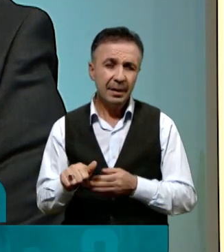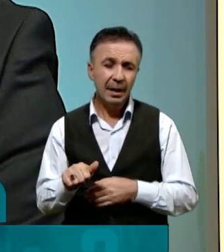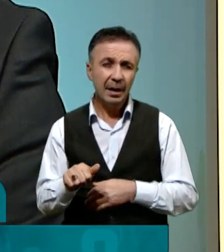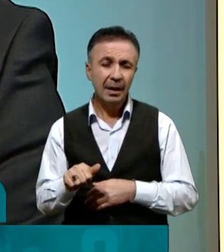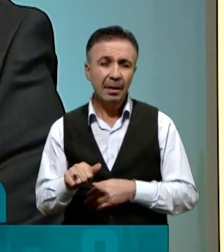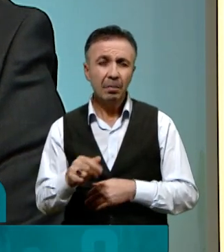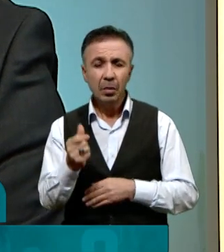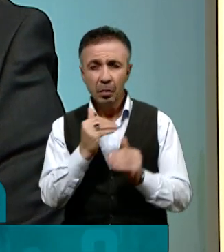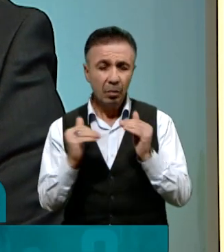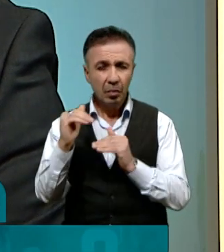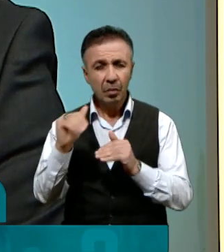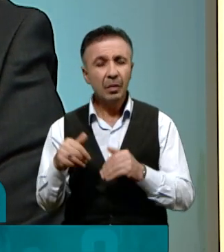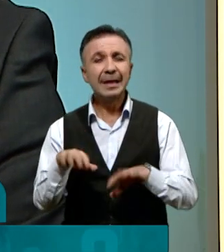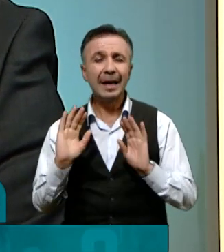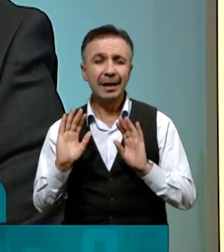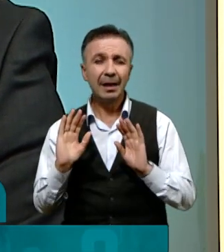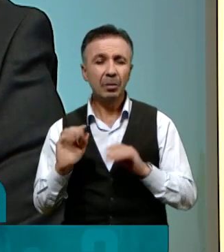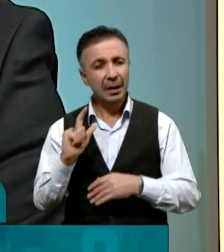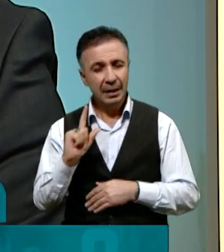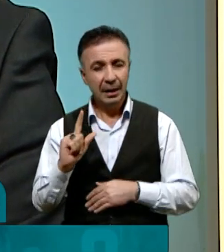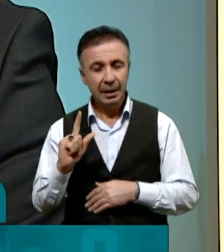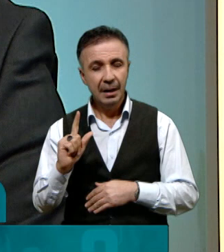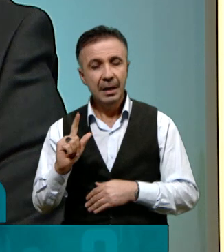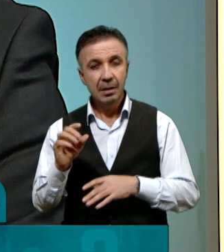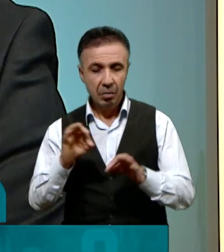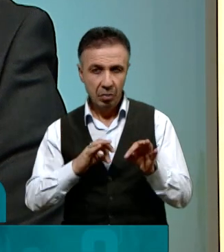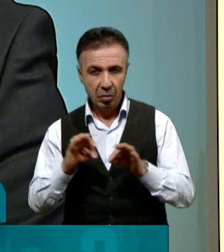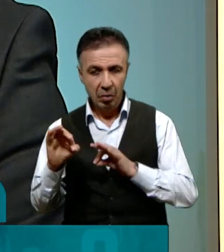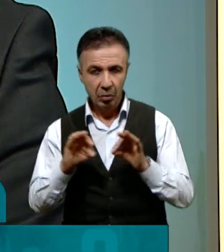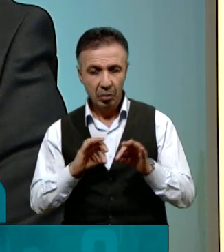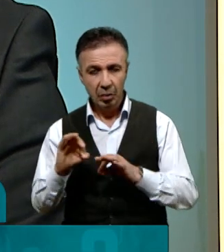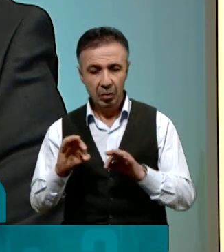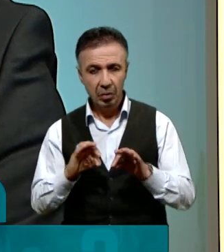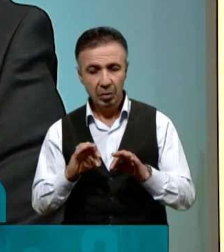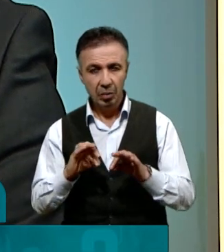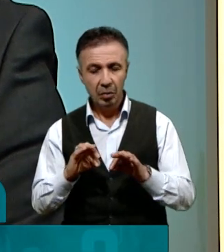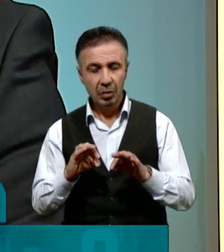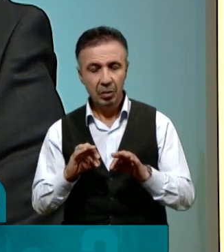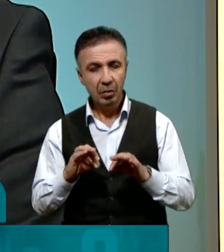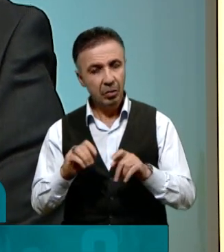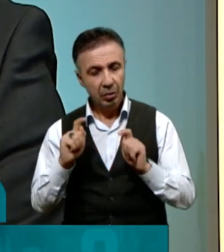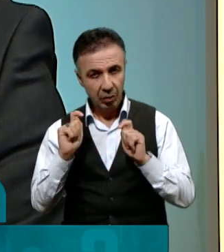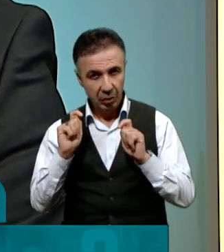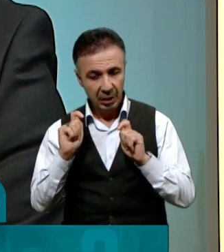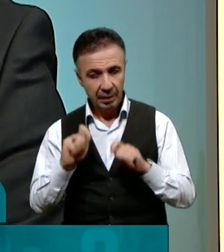Ne yapılabilir? Bunlara mutlaka gerekli denetim mekanizmaları işletilip fırsatçılığın,